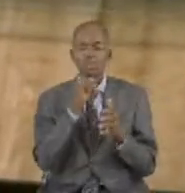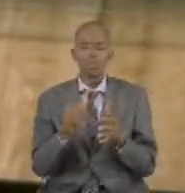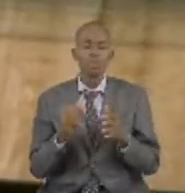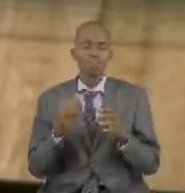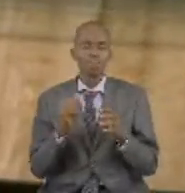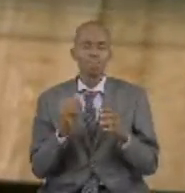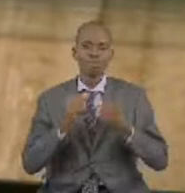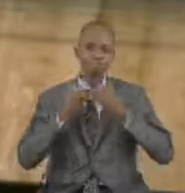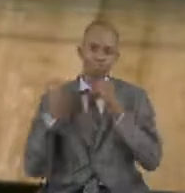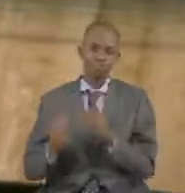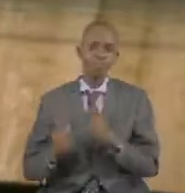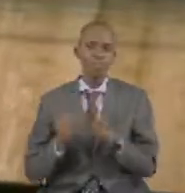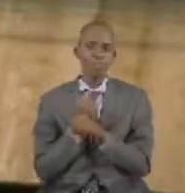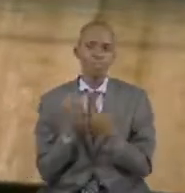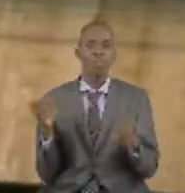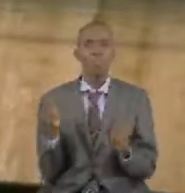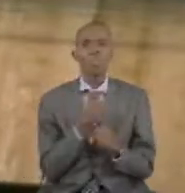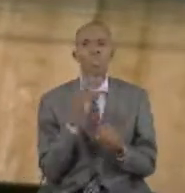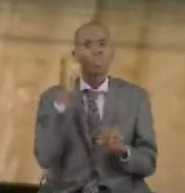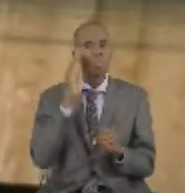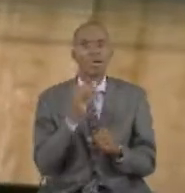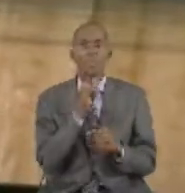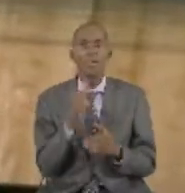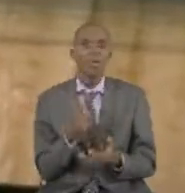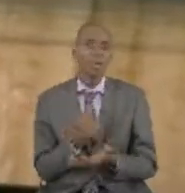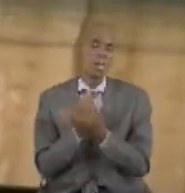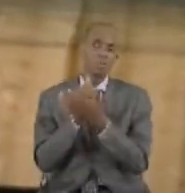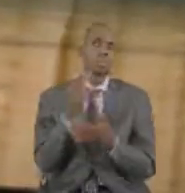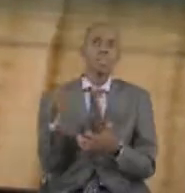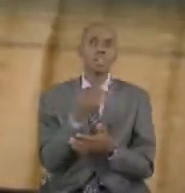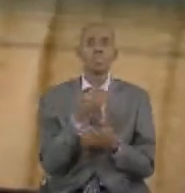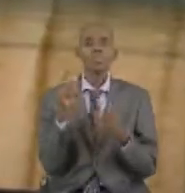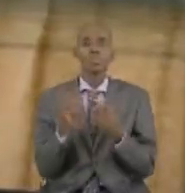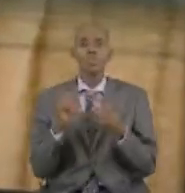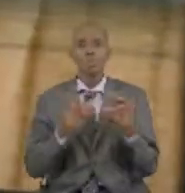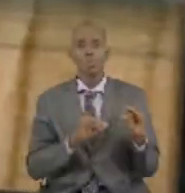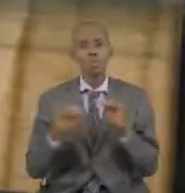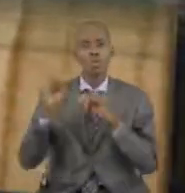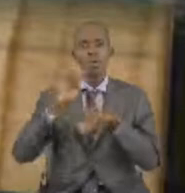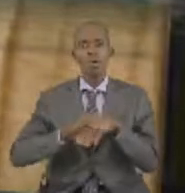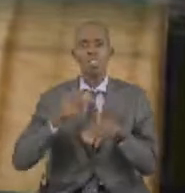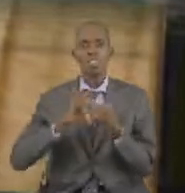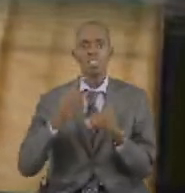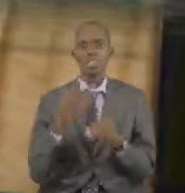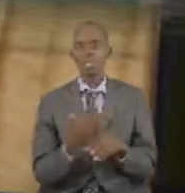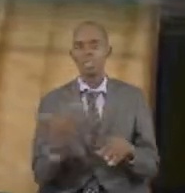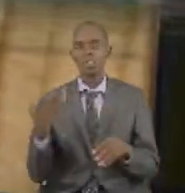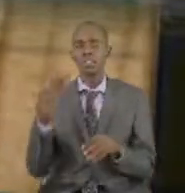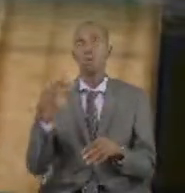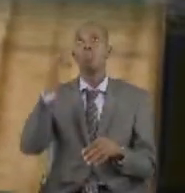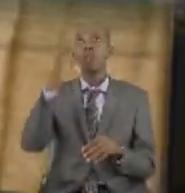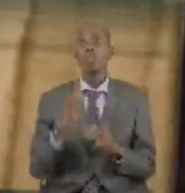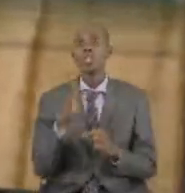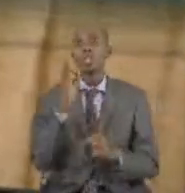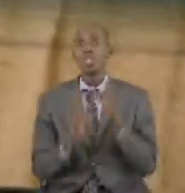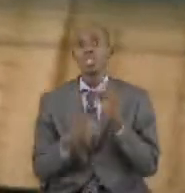fortifiée rappaz cela ne les fortifie à part cela ne les équipes ira pas cela ne les aidera pas à avancer dans les choses de dieu si vous